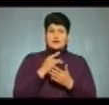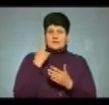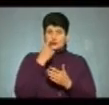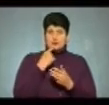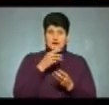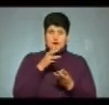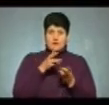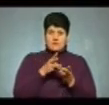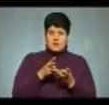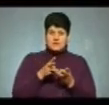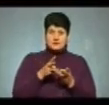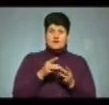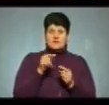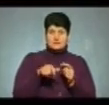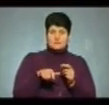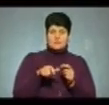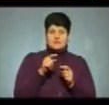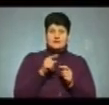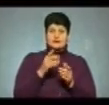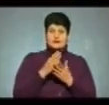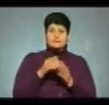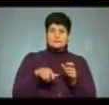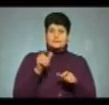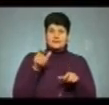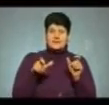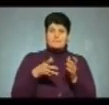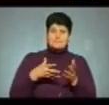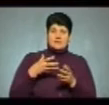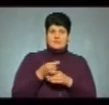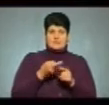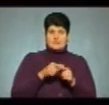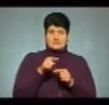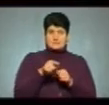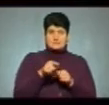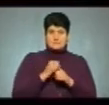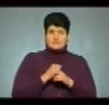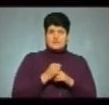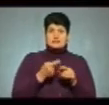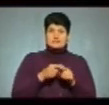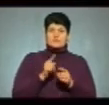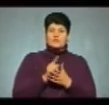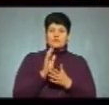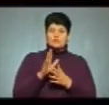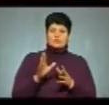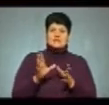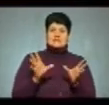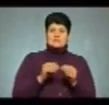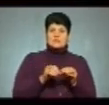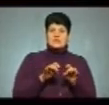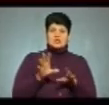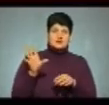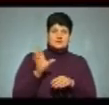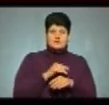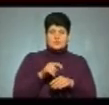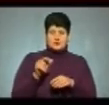автономним опаленням, але через них проходять транзитні стояки, платили за ці транзитні стояки. Це повинно бути спільне рішення всіх мешканців. Насправді,